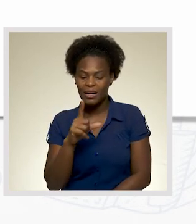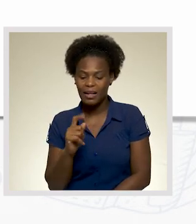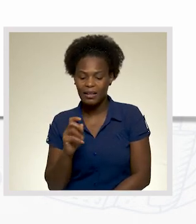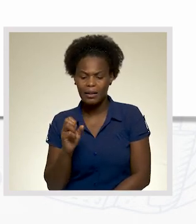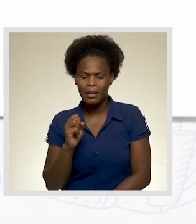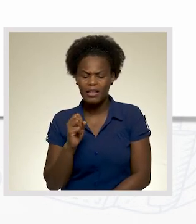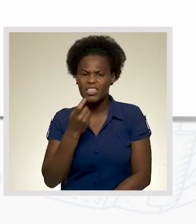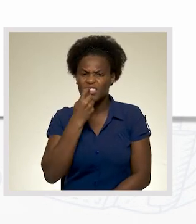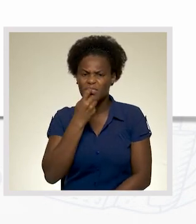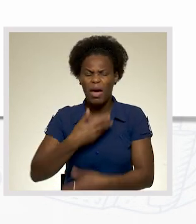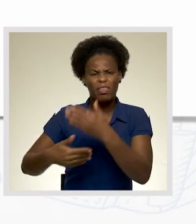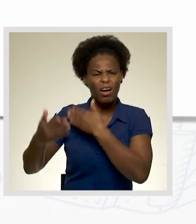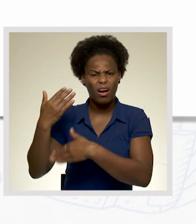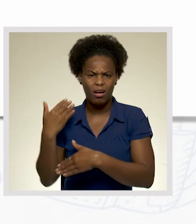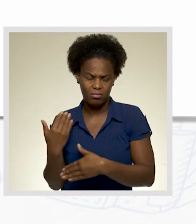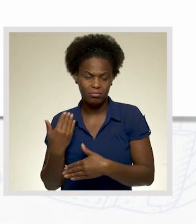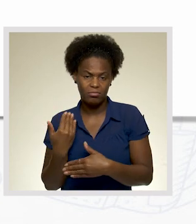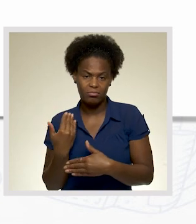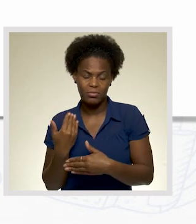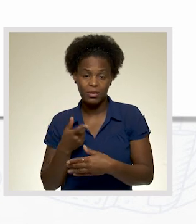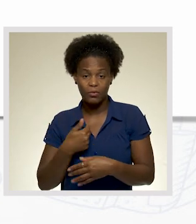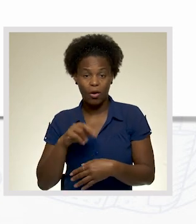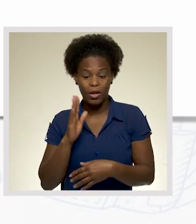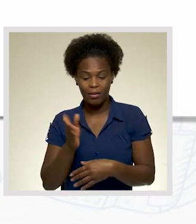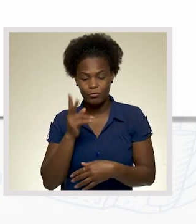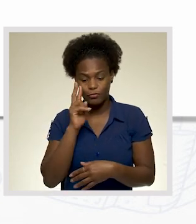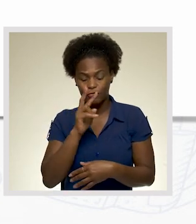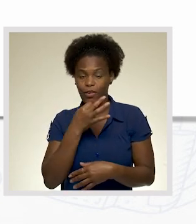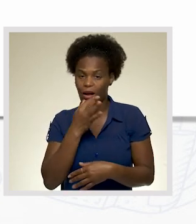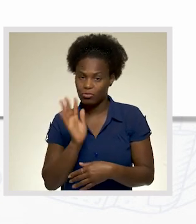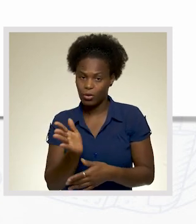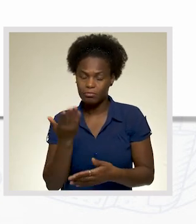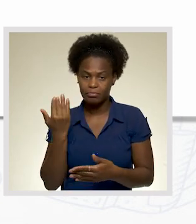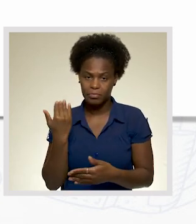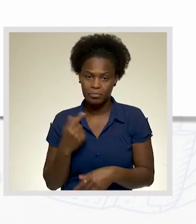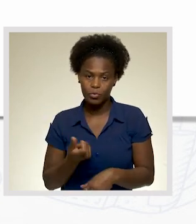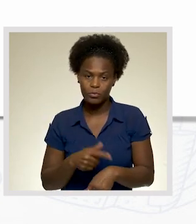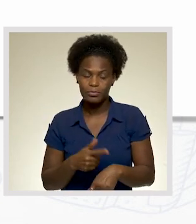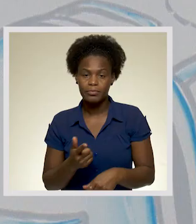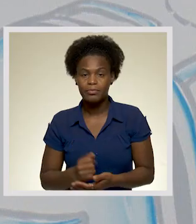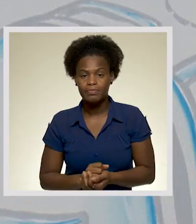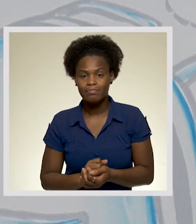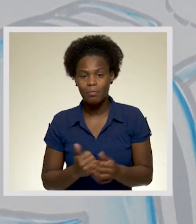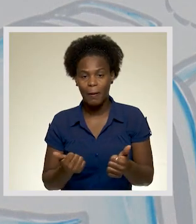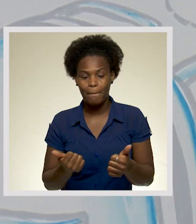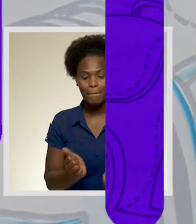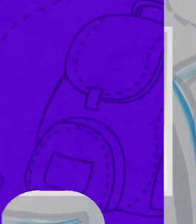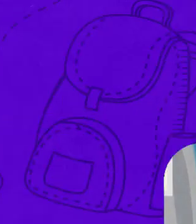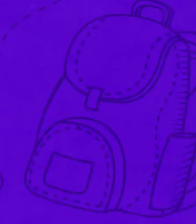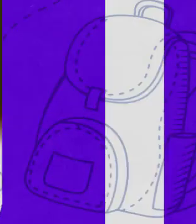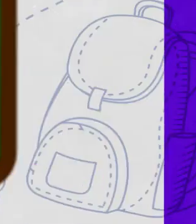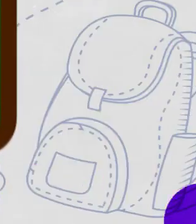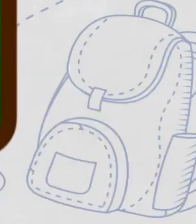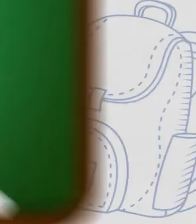cercles mégalithiques qu'on avait parlé tout à l'heure. Très bien.